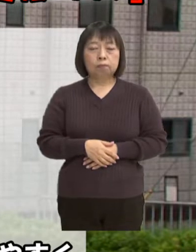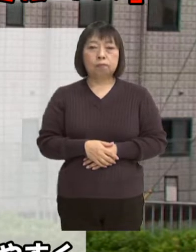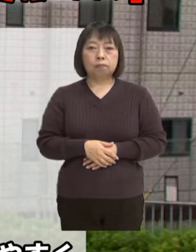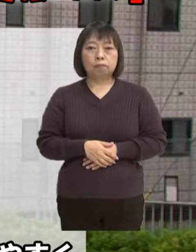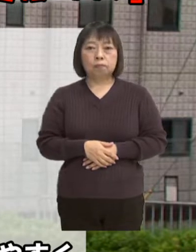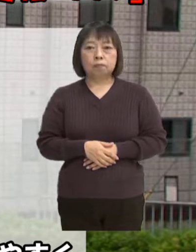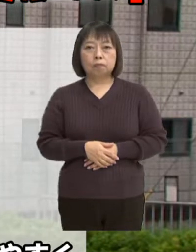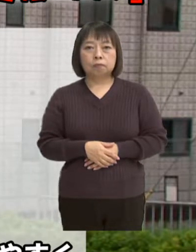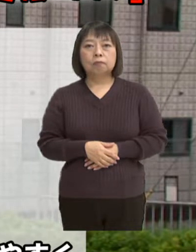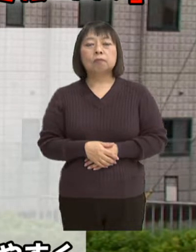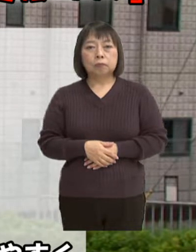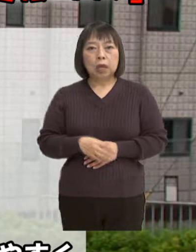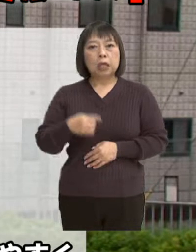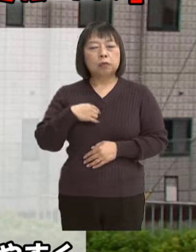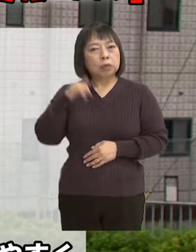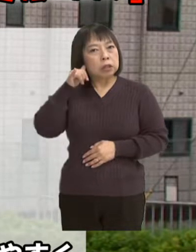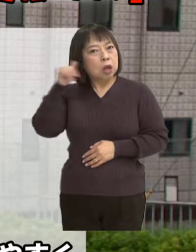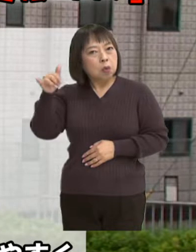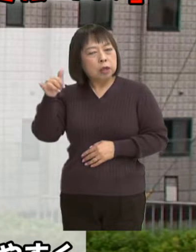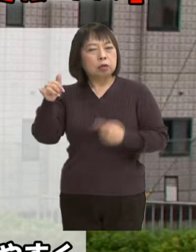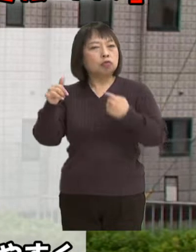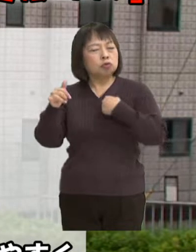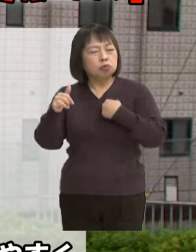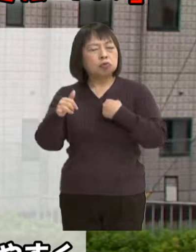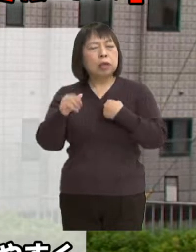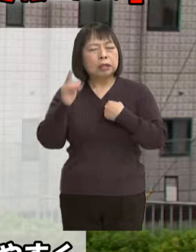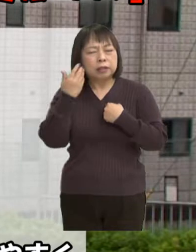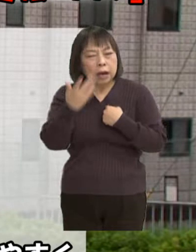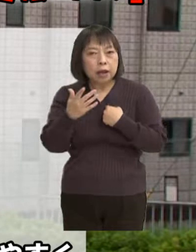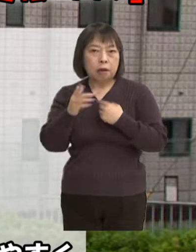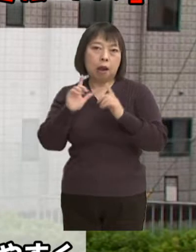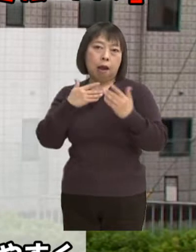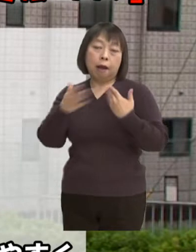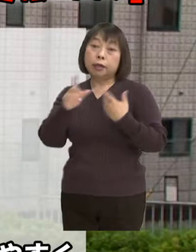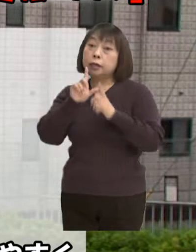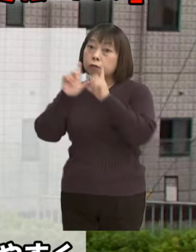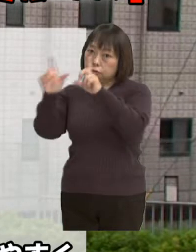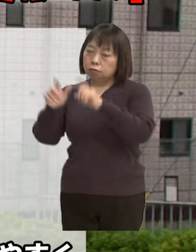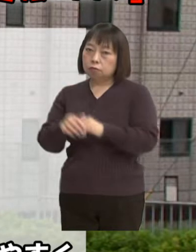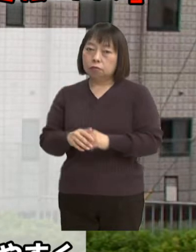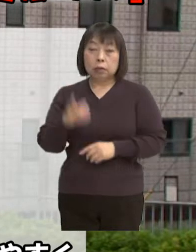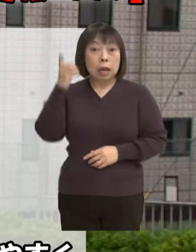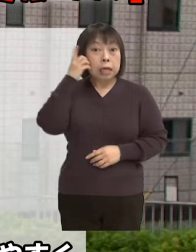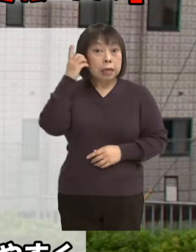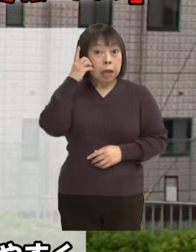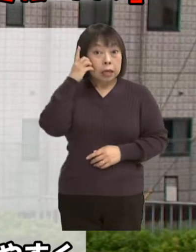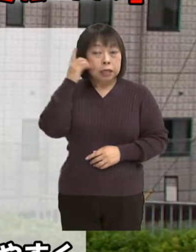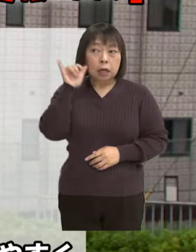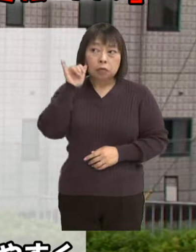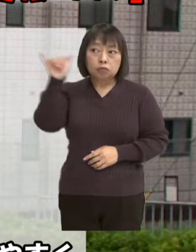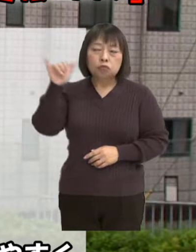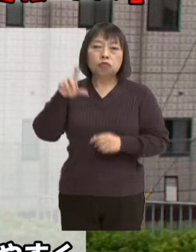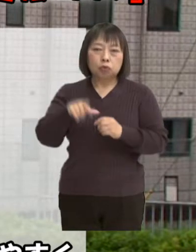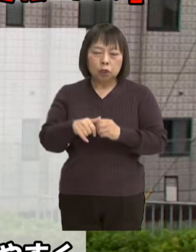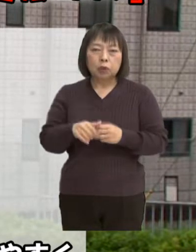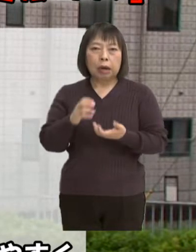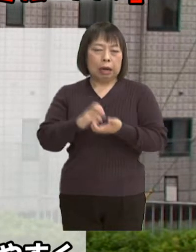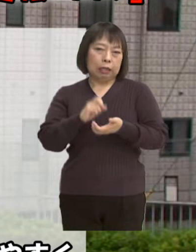ですと通報者を明らかにする。特に携帯電話から通報している場合はそのことを伝